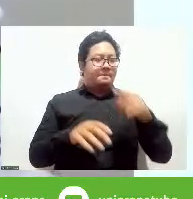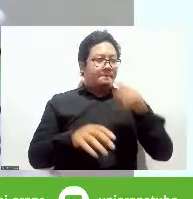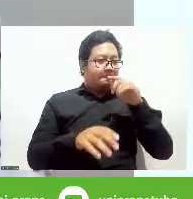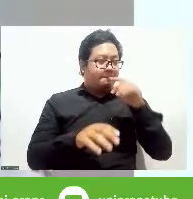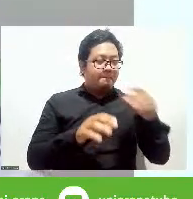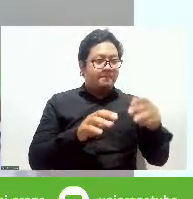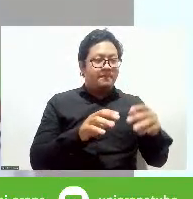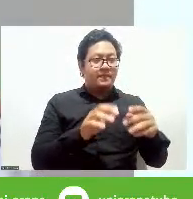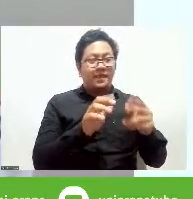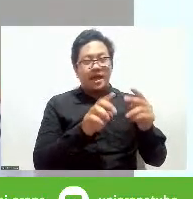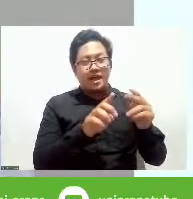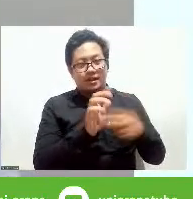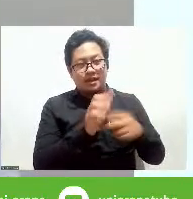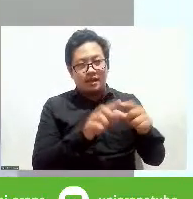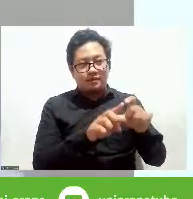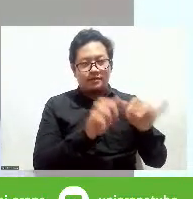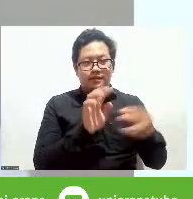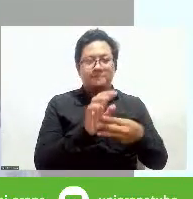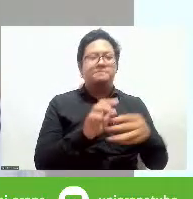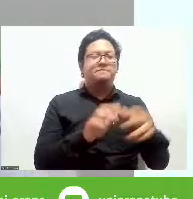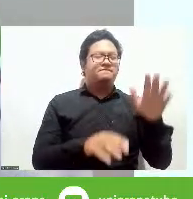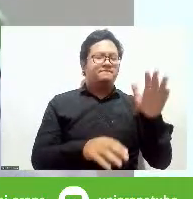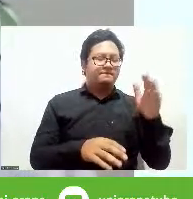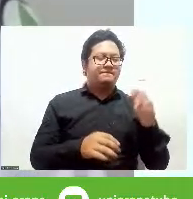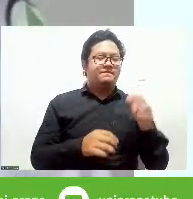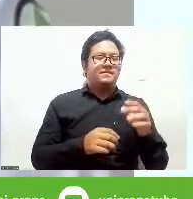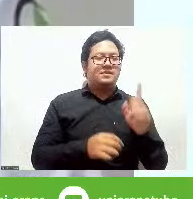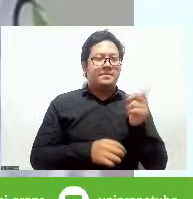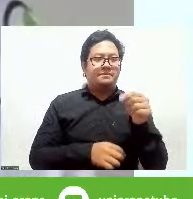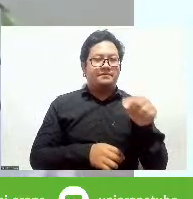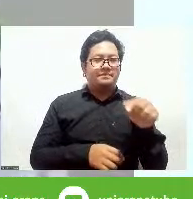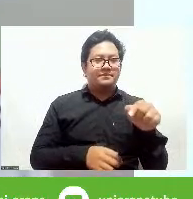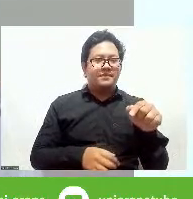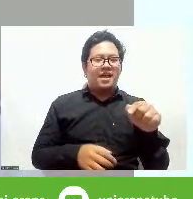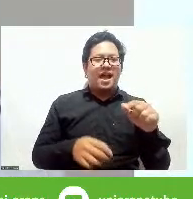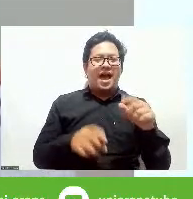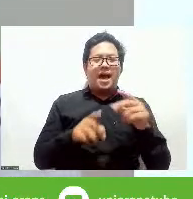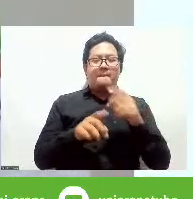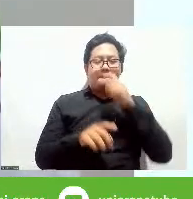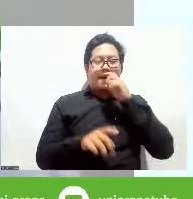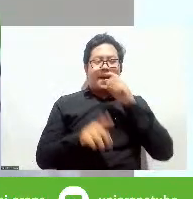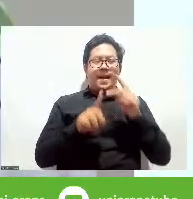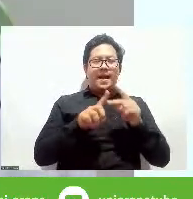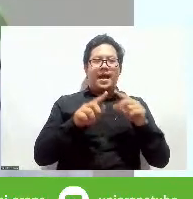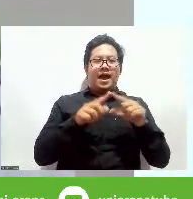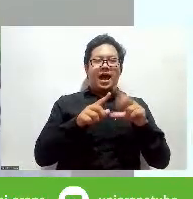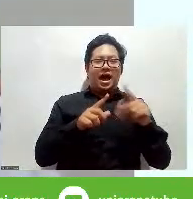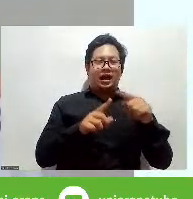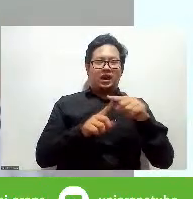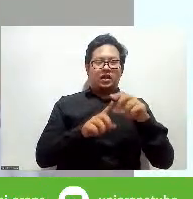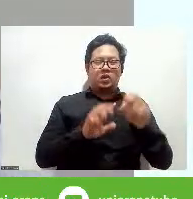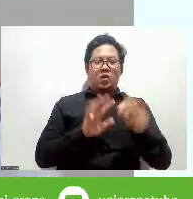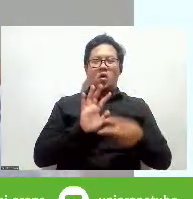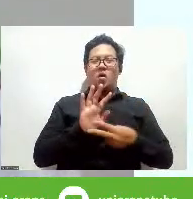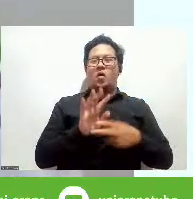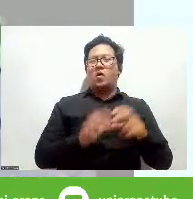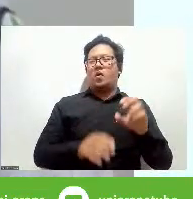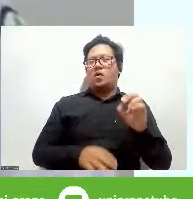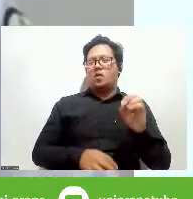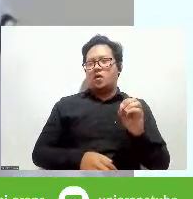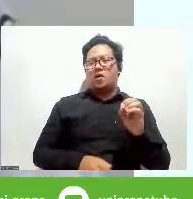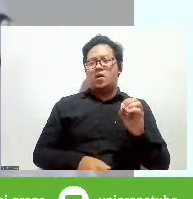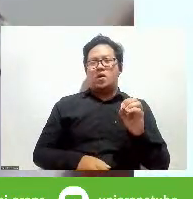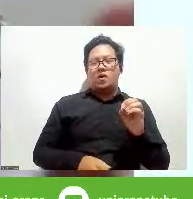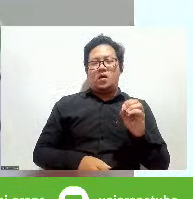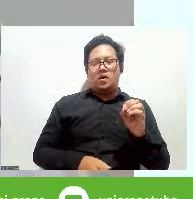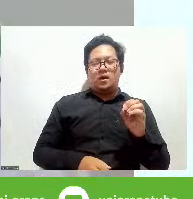Hartono masih di lapangan dan di Hai ikut hati cuci aplikasi